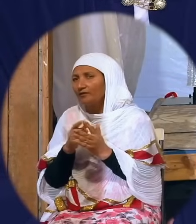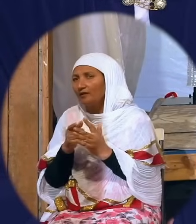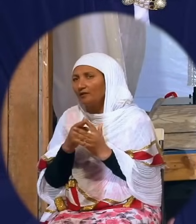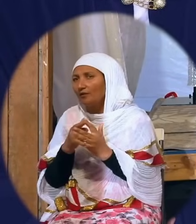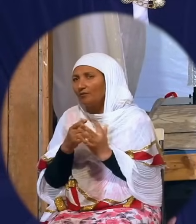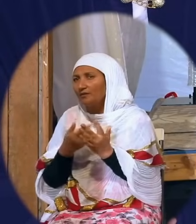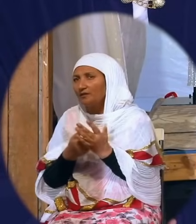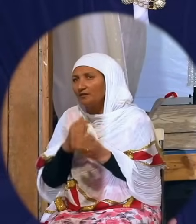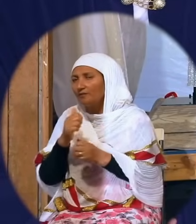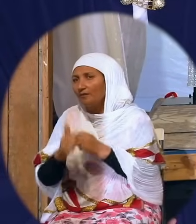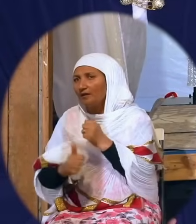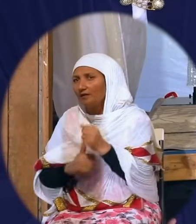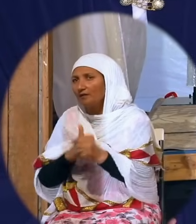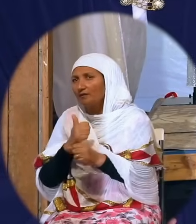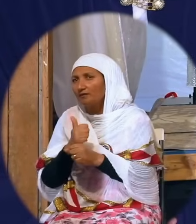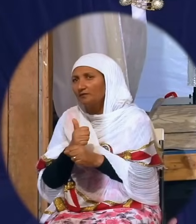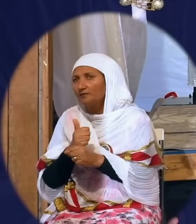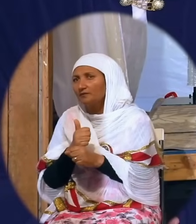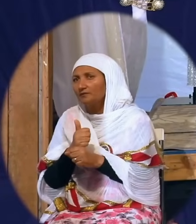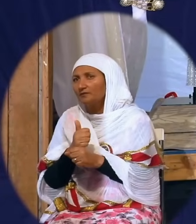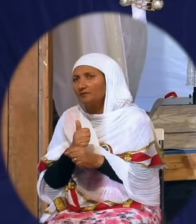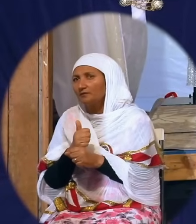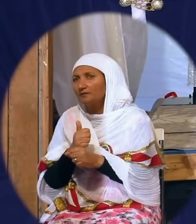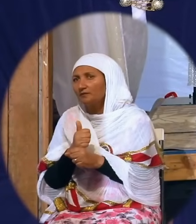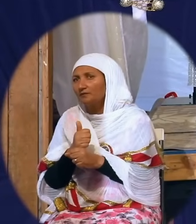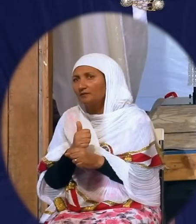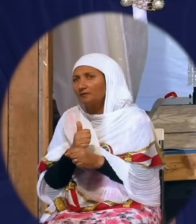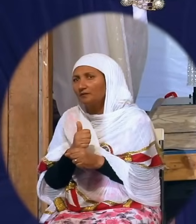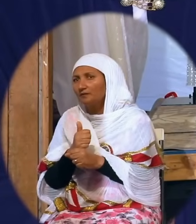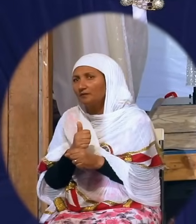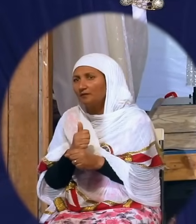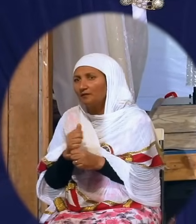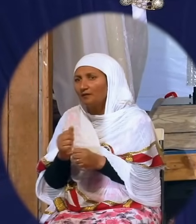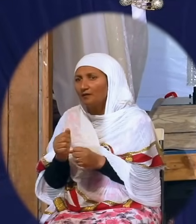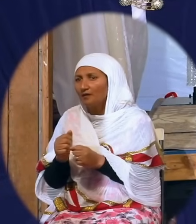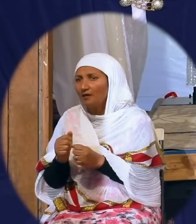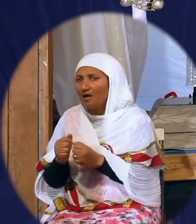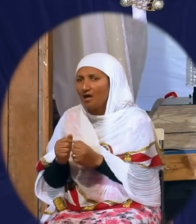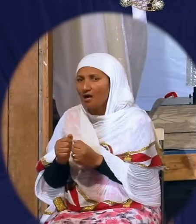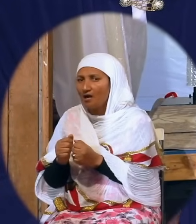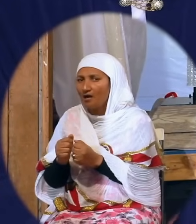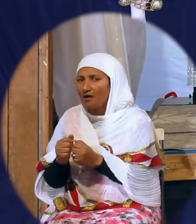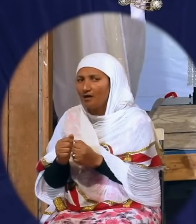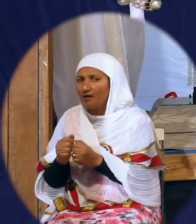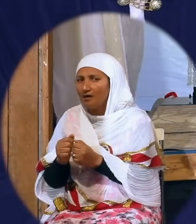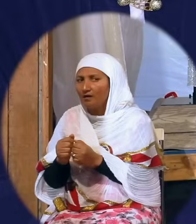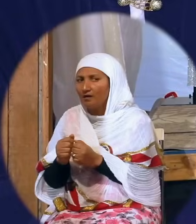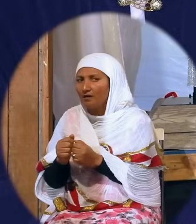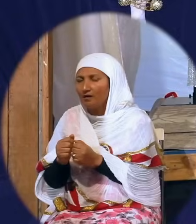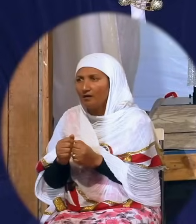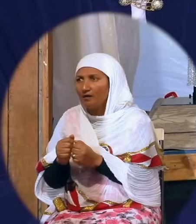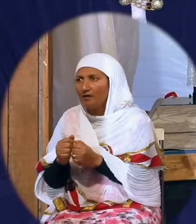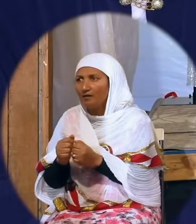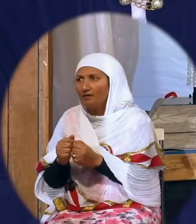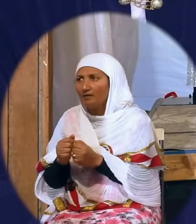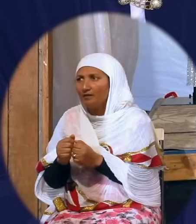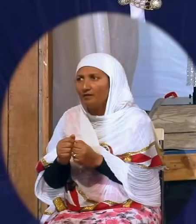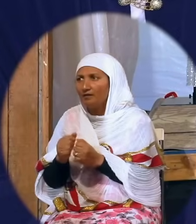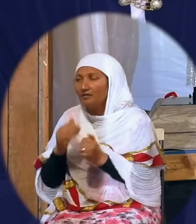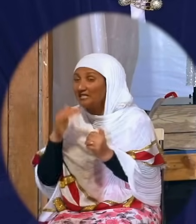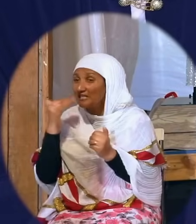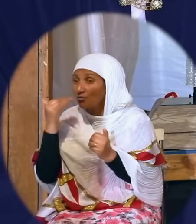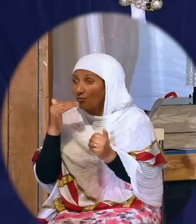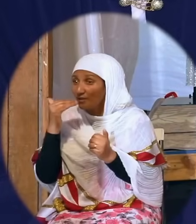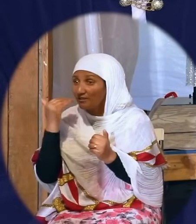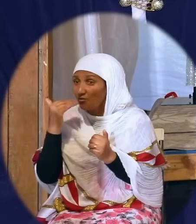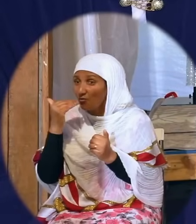በዚህ እድሜ አታውቅም የሚባለው በጣም ነው የሚጠሉት ለዛ ነው አሁን ይሄ ቡሊንግ የምትሉት